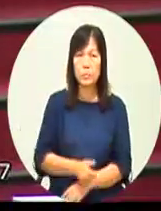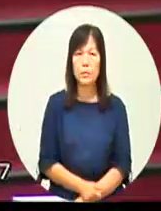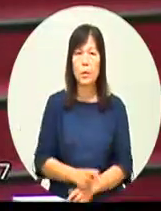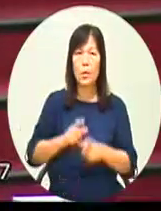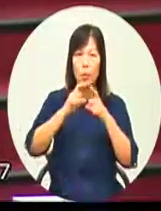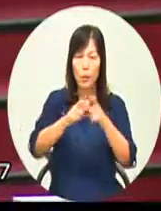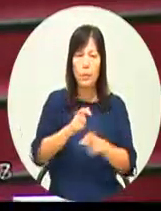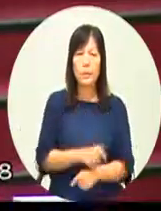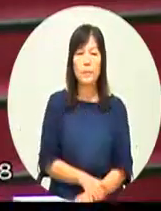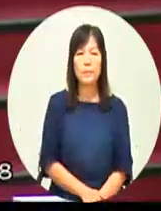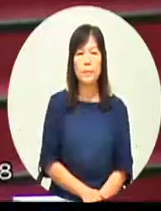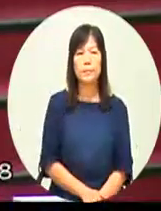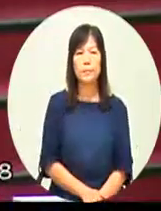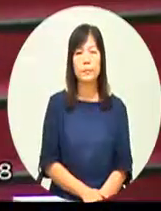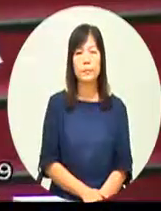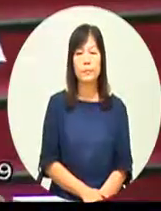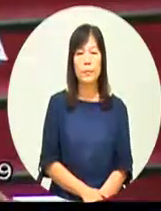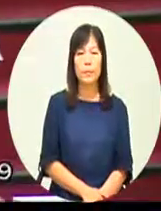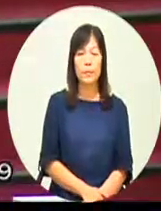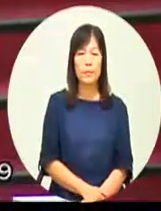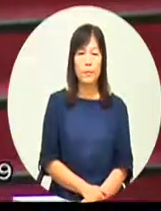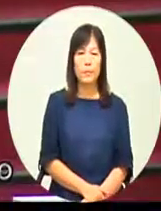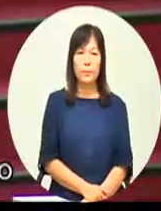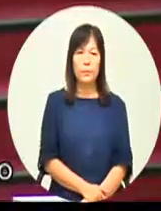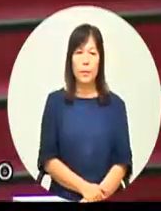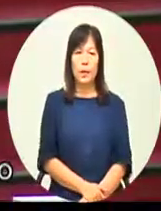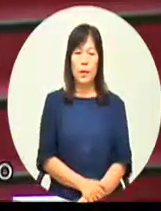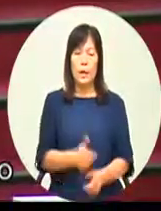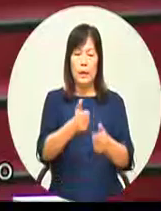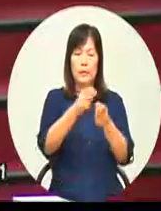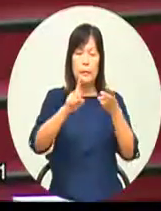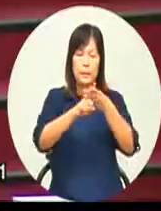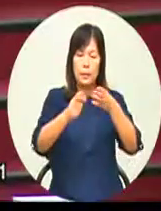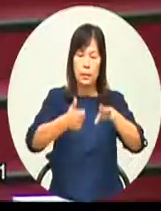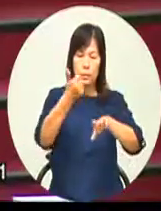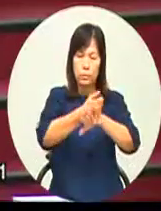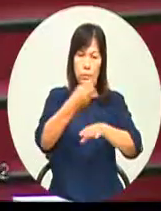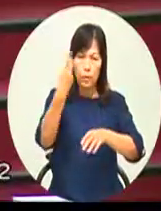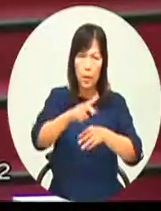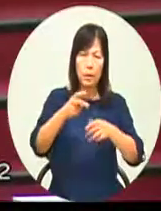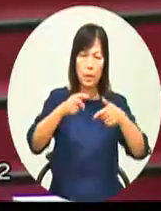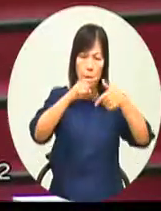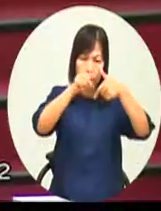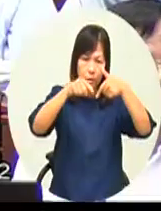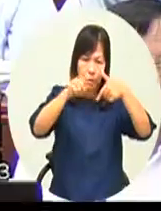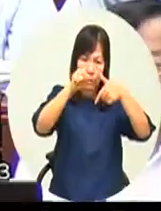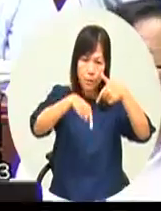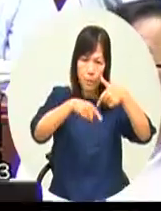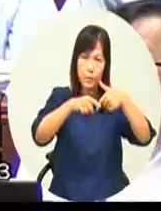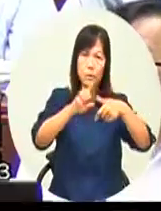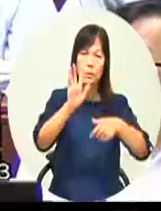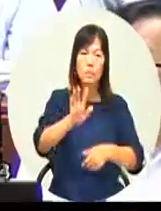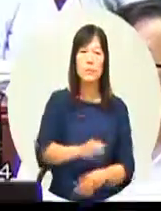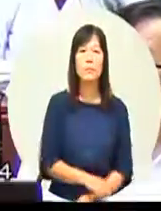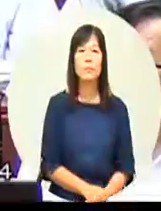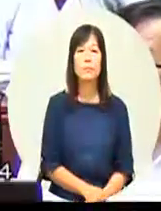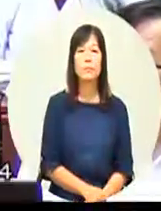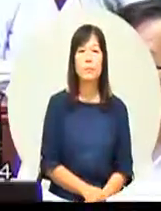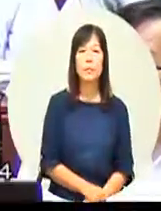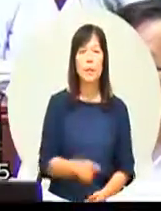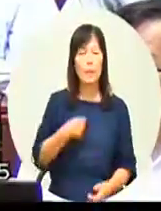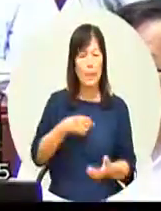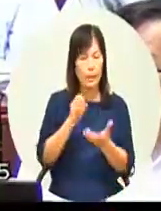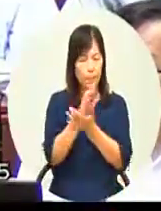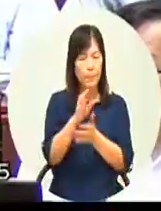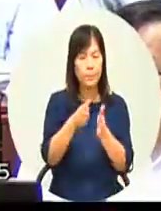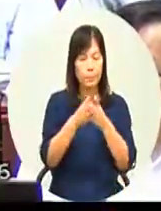复。 观光局曾局长请答复。 好，谢谢主席，谢谢我们伊斯坦大议员。首先我要跟议员报告，